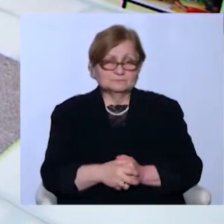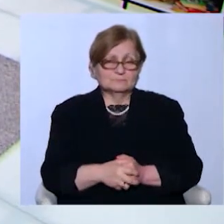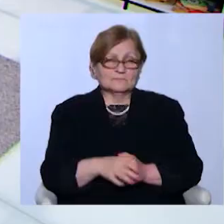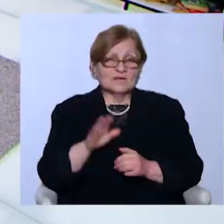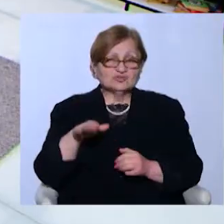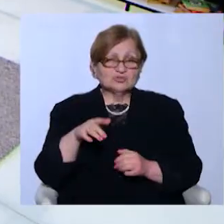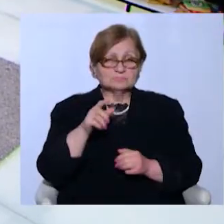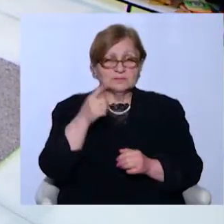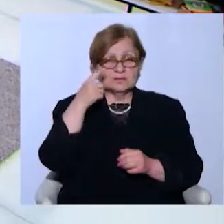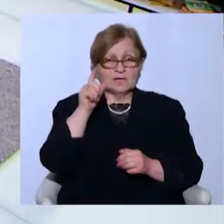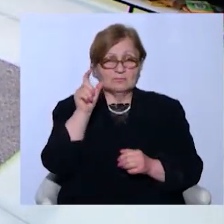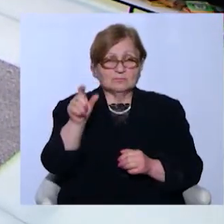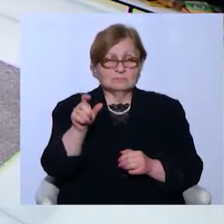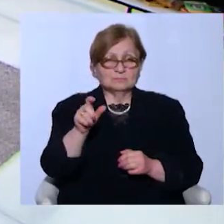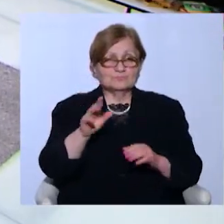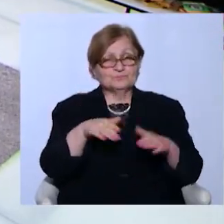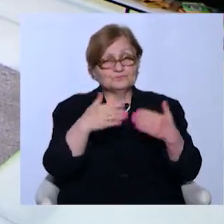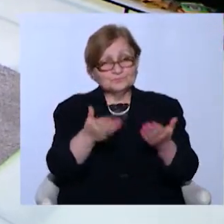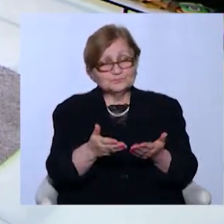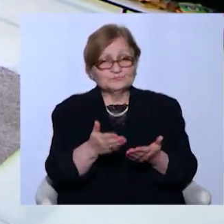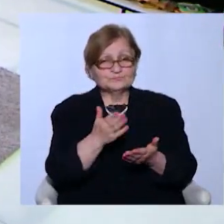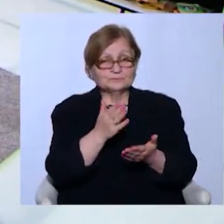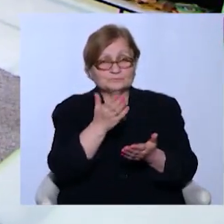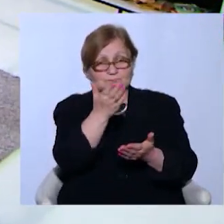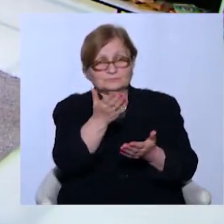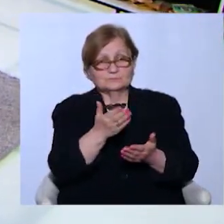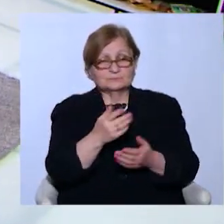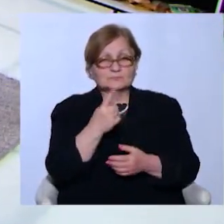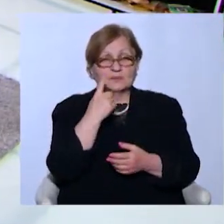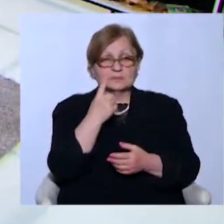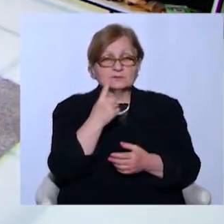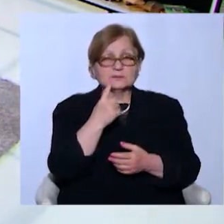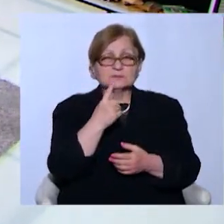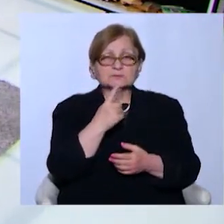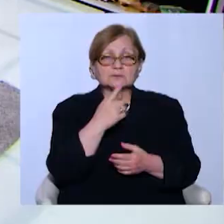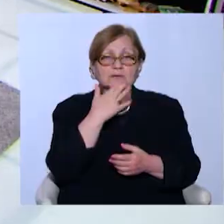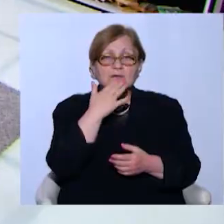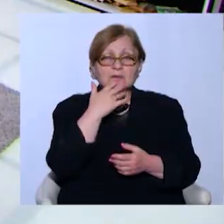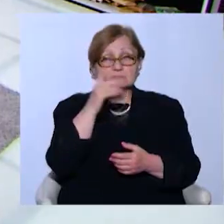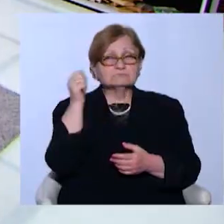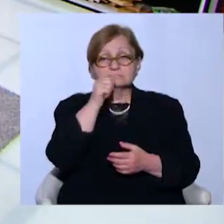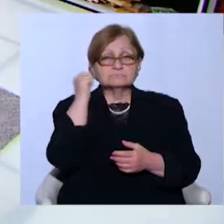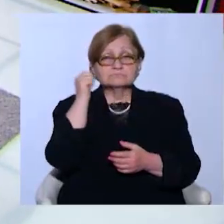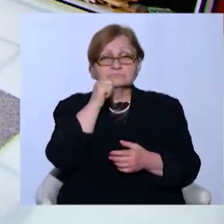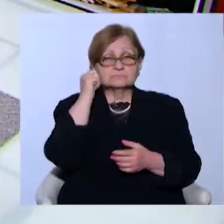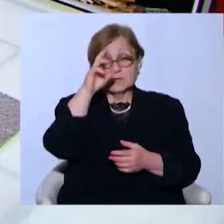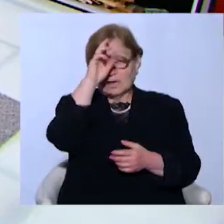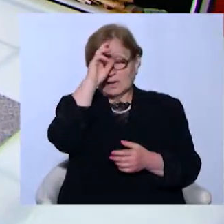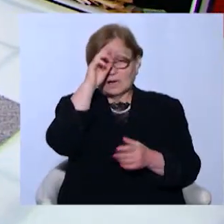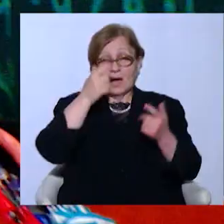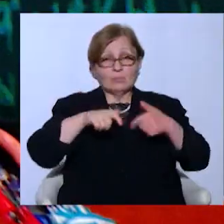შემდეგი ამოცანა შემოთავაზებული არის ერთ-ერთი ეროვნული გასული წლების ეროვნული